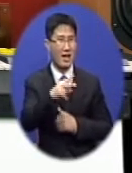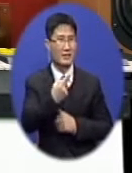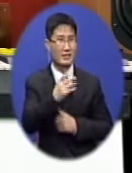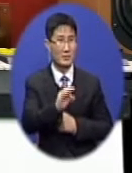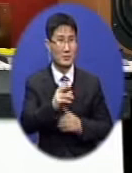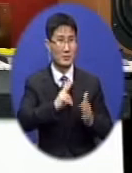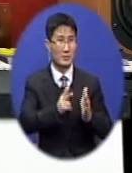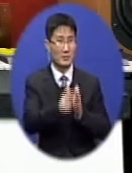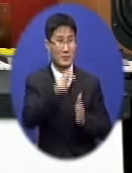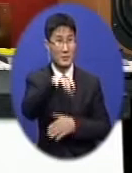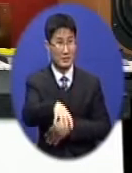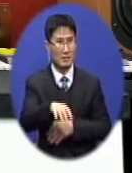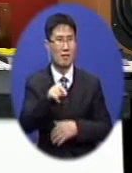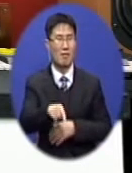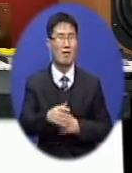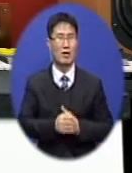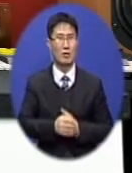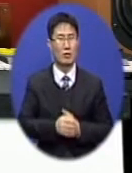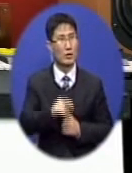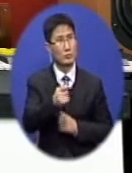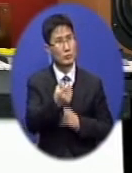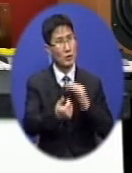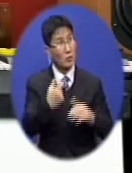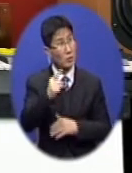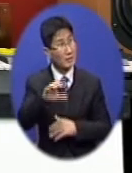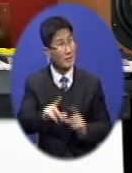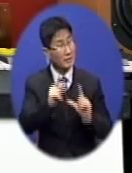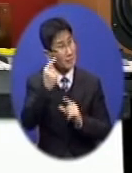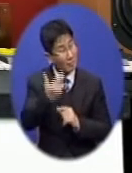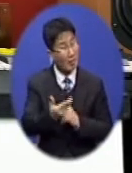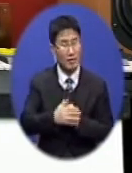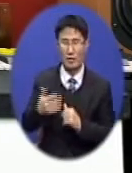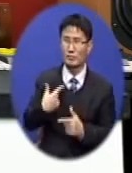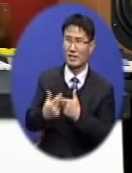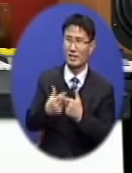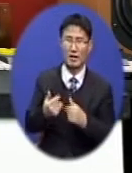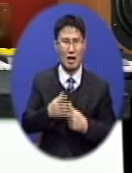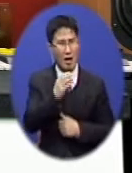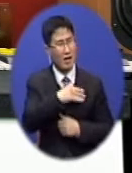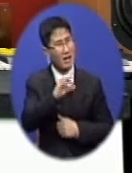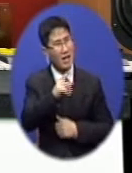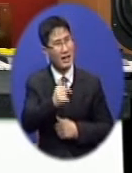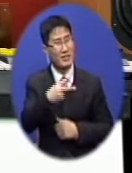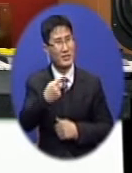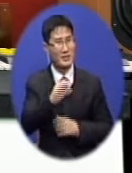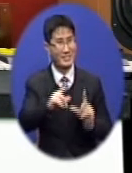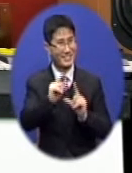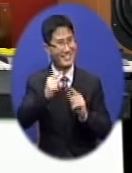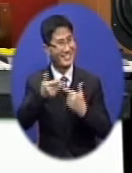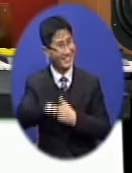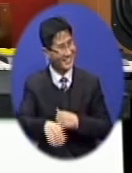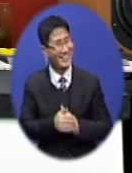안동역에서. 아버님 혹시 금방 어디 사신다고 그랬죠? 부산, 부산. 아, 부산에 사신다고 네. 그랬는데 안동에 사시는 것도 아닌데.